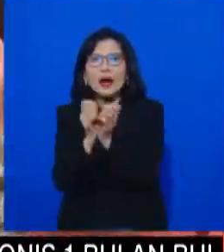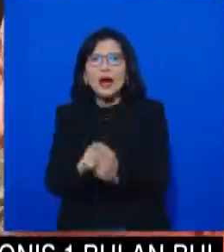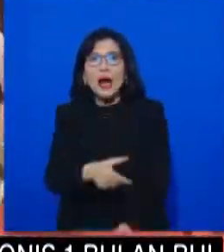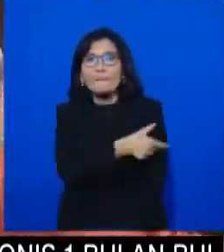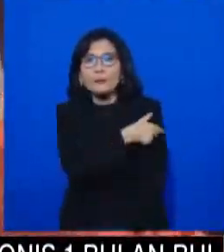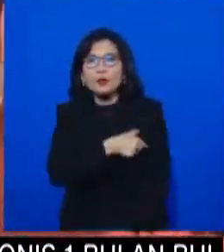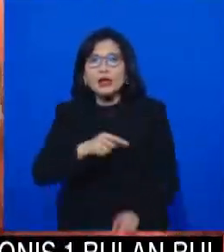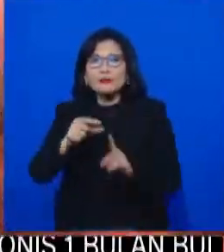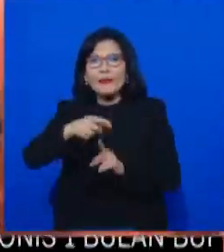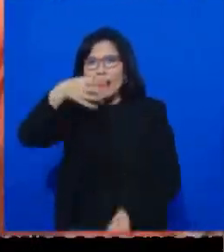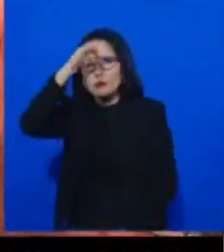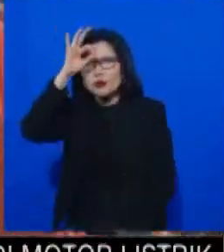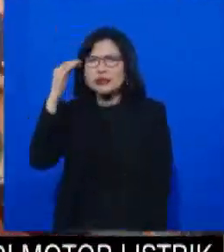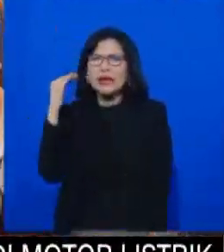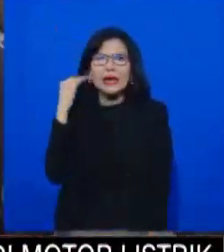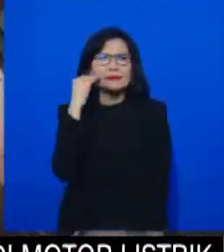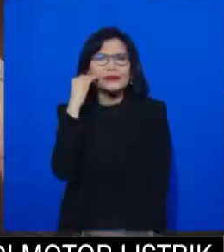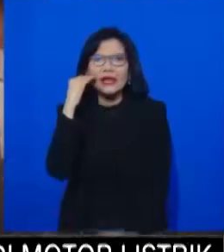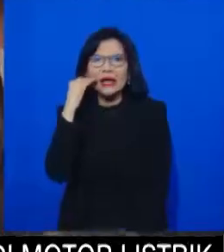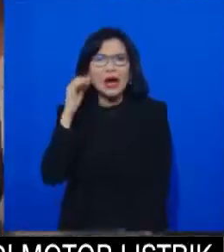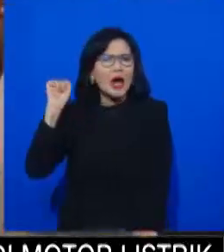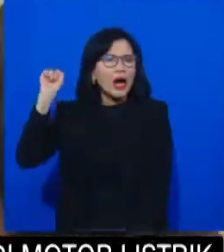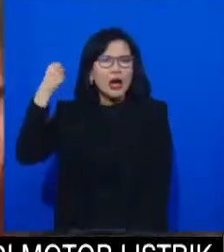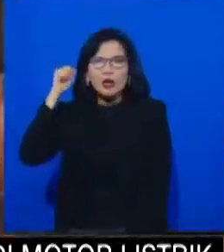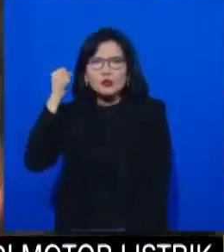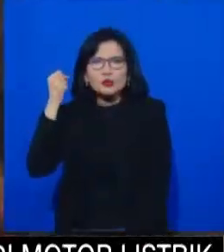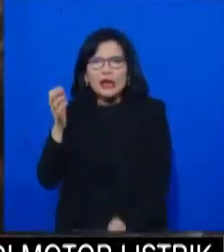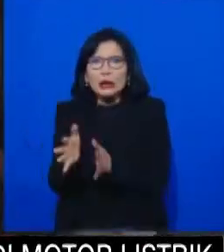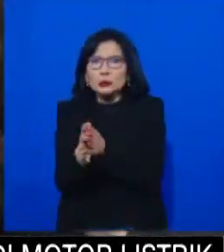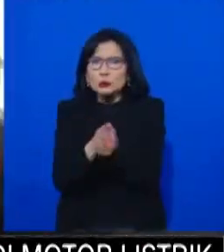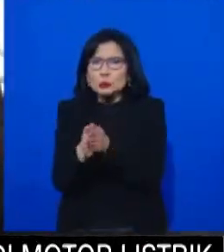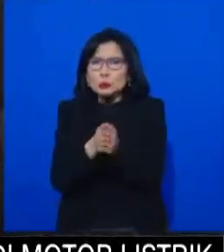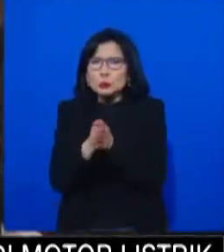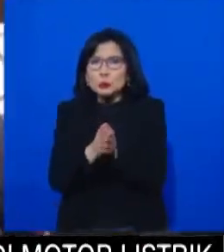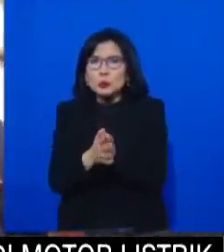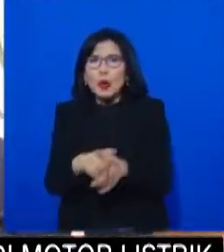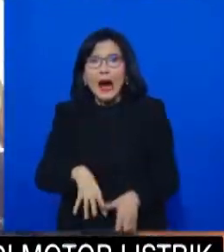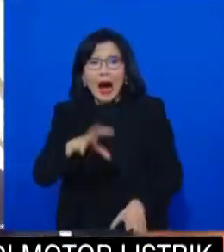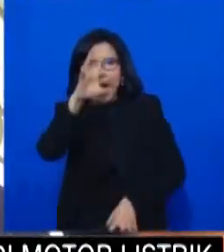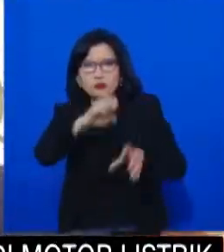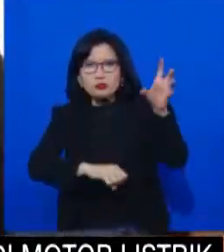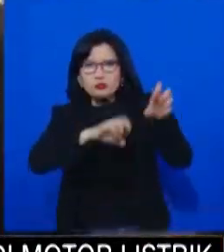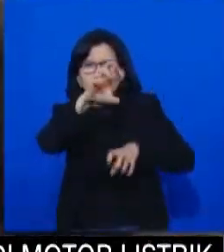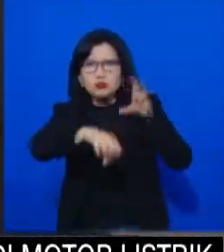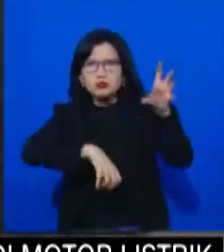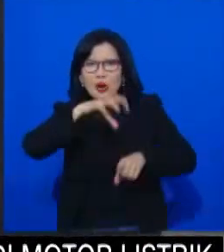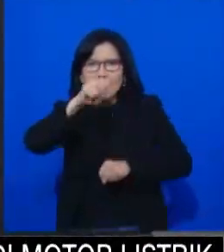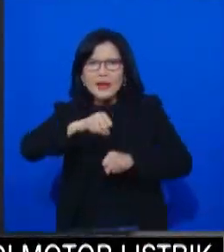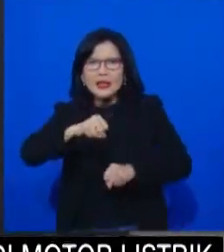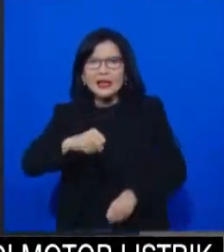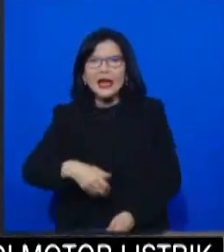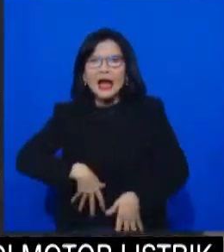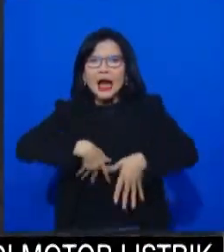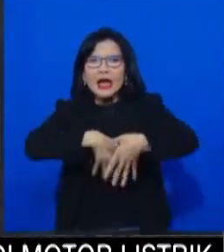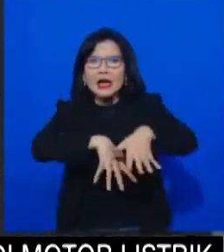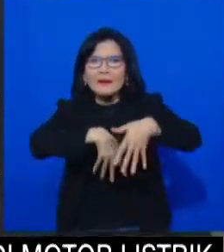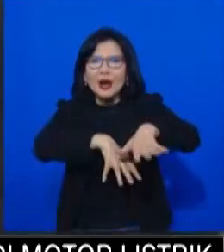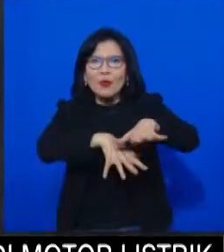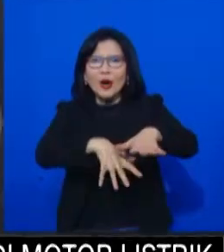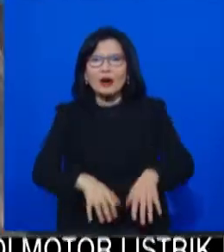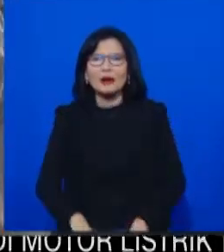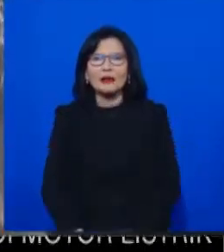dan polisi yang berjaga tak mampu menghalangi antusiasme warga untuk mengambil sayur dan buah-buahan yang dibawa oleh peserta